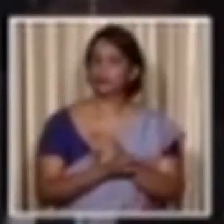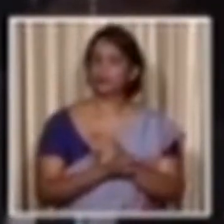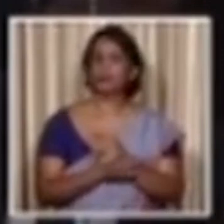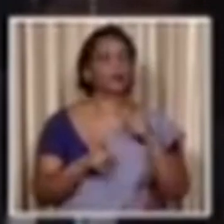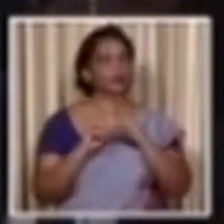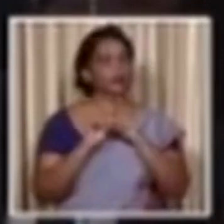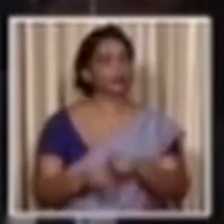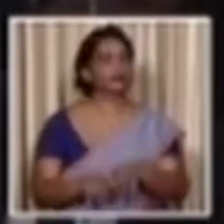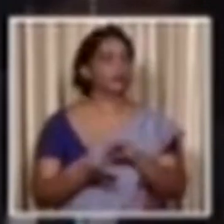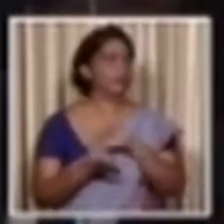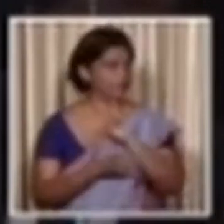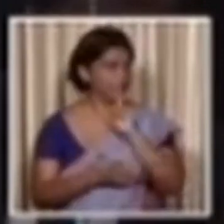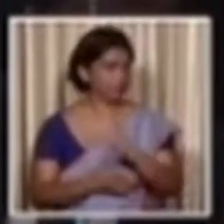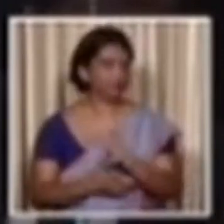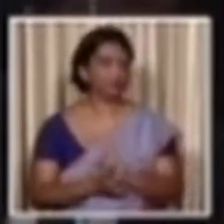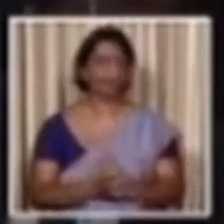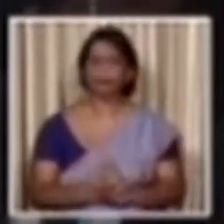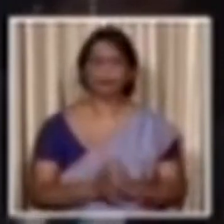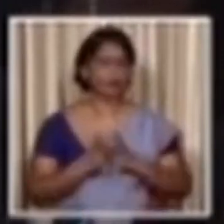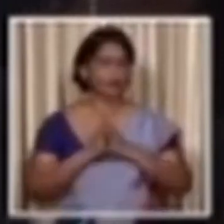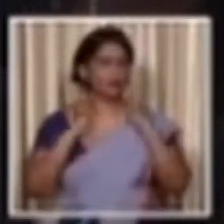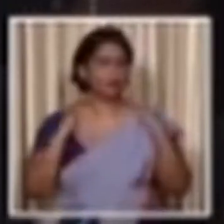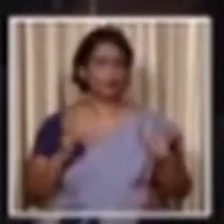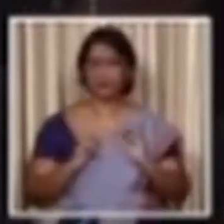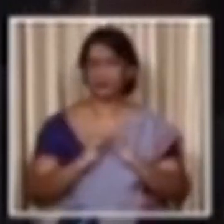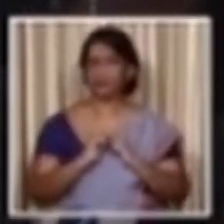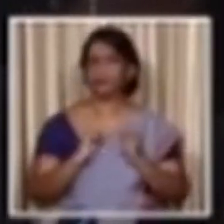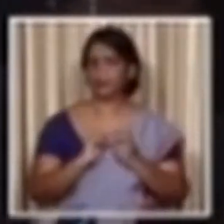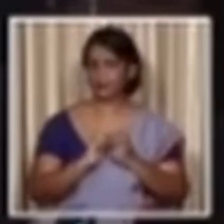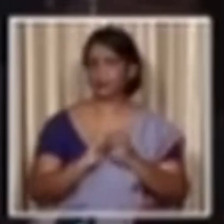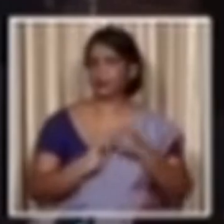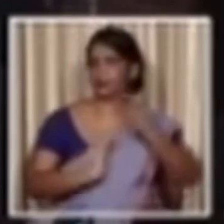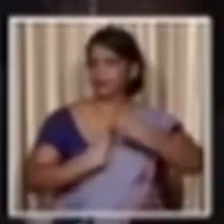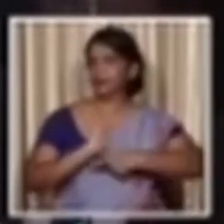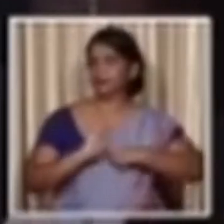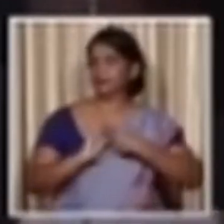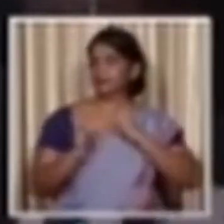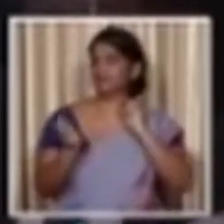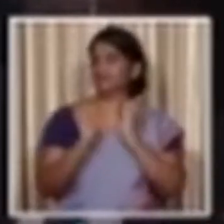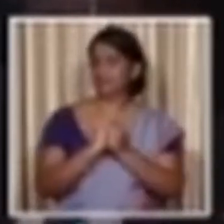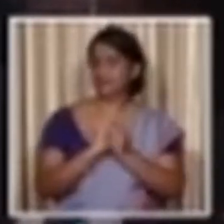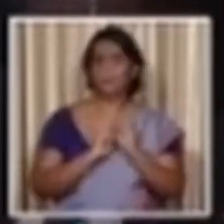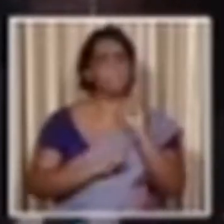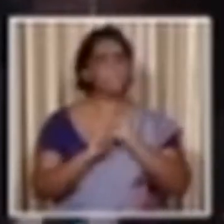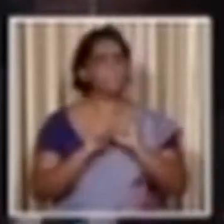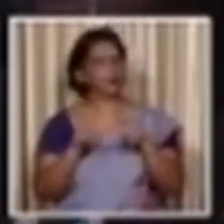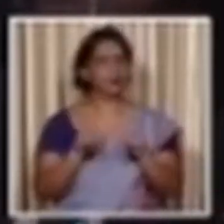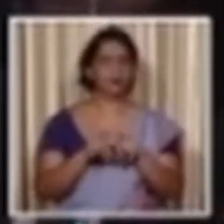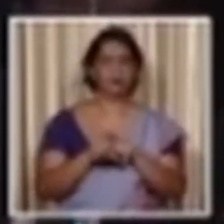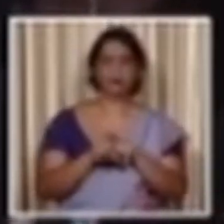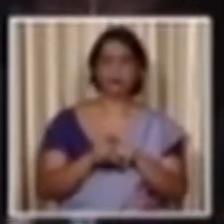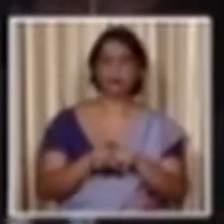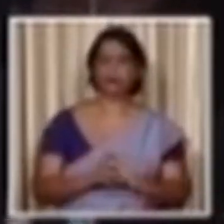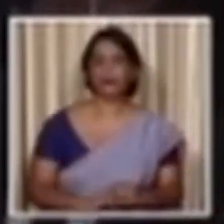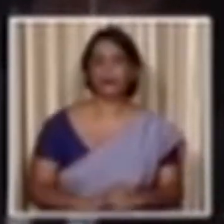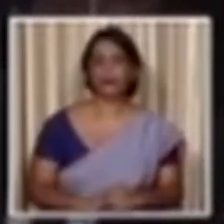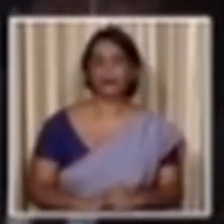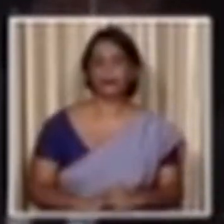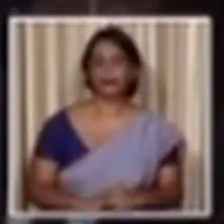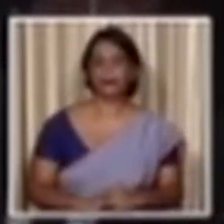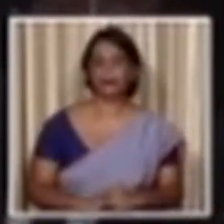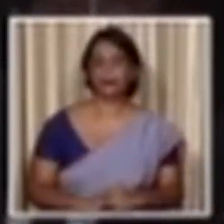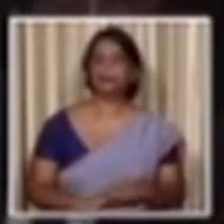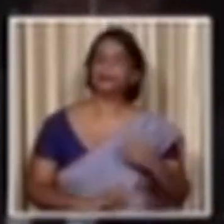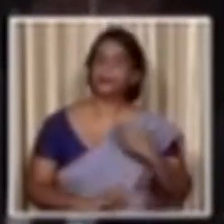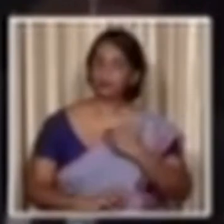මෙසේ නිගමනය කිරීම විශාල ආන්දෝලනයකට රට පරිවර්තනය කළත් වෙනවා පාර්ලිමේන්තුව ඇතුළු. එනිසා